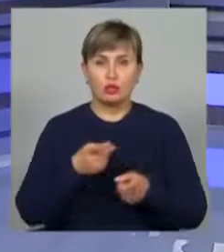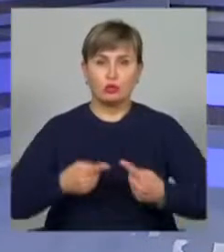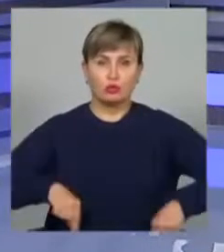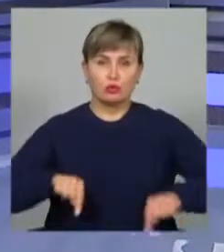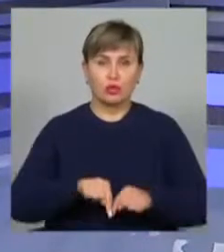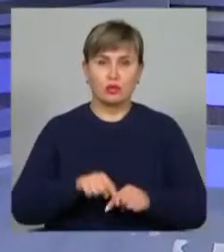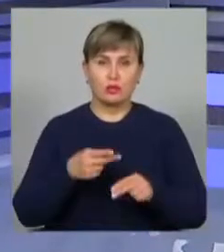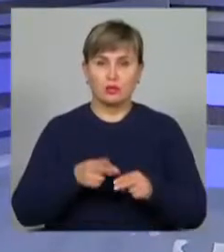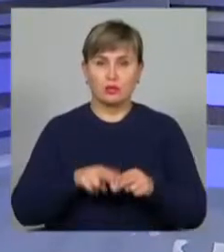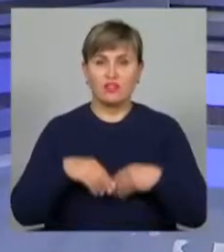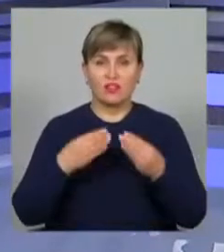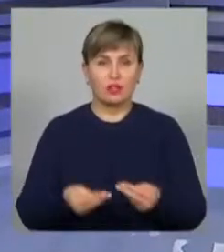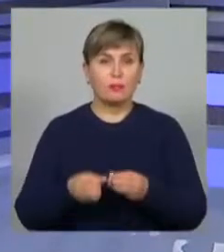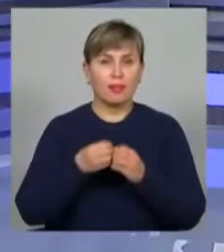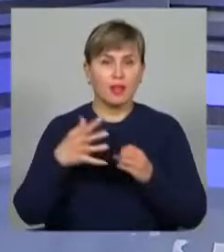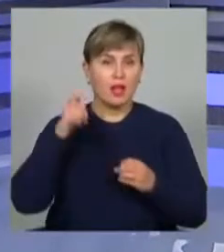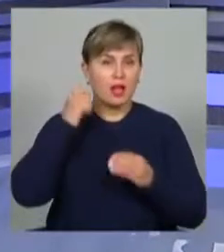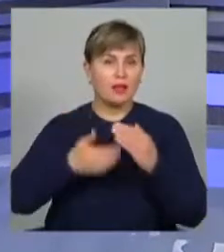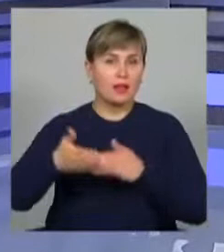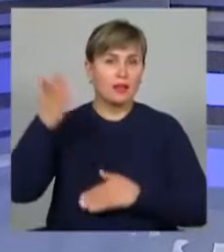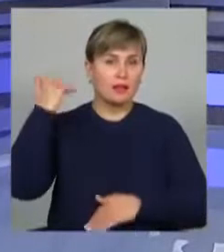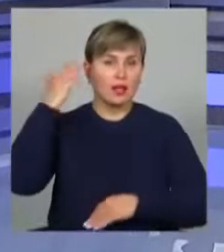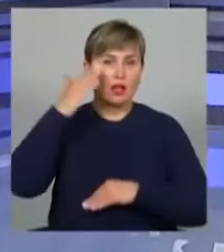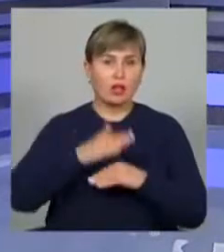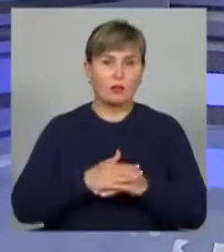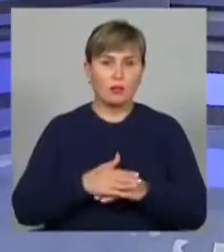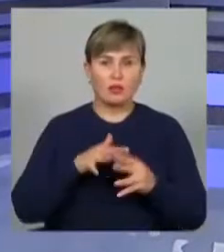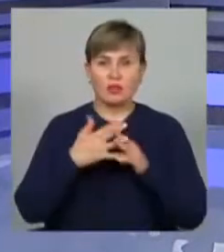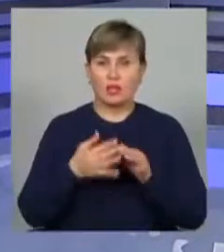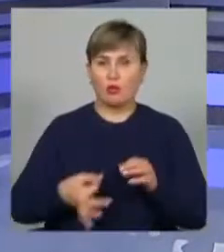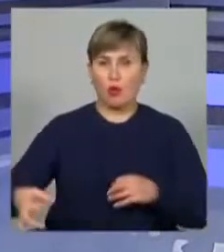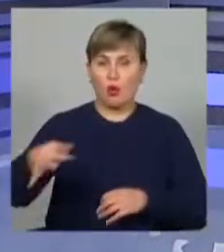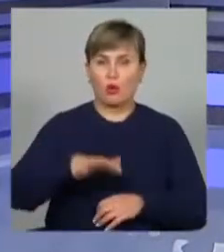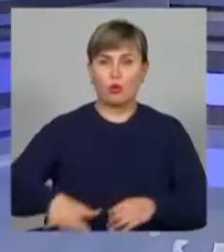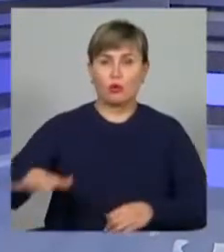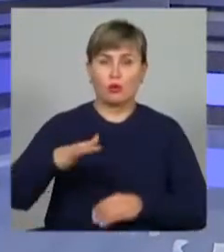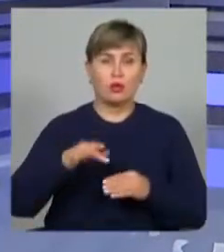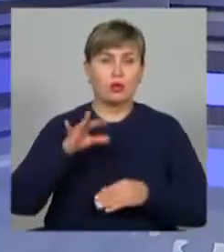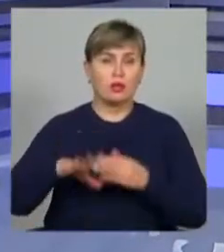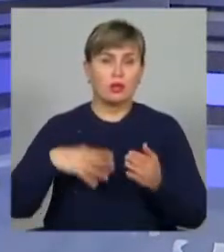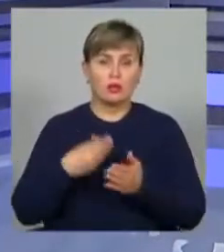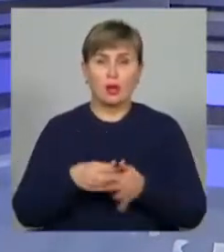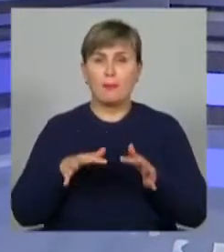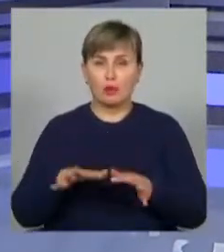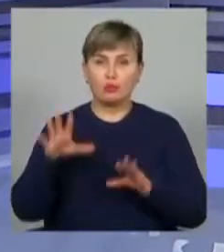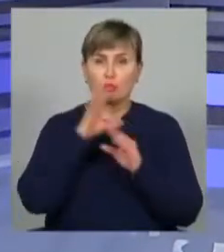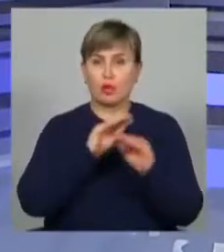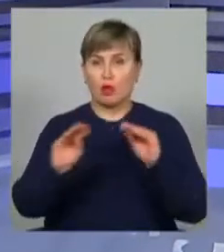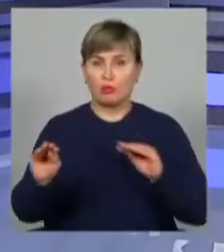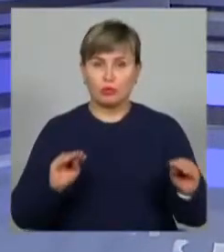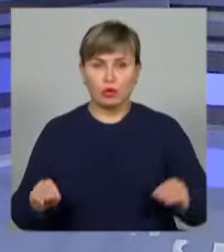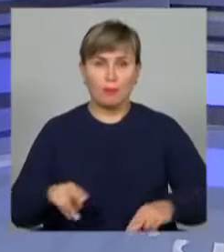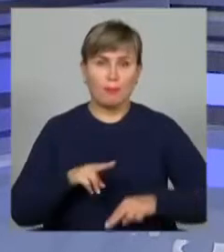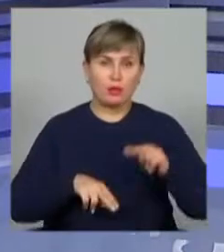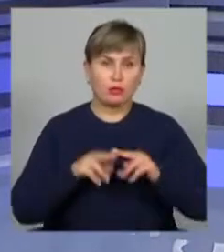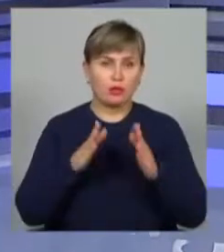выданных 15 лет назад акиматом некогда Есинского сельского округа. С тех пор местные успели обустроиться, построить дома